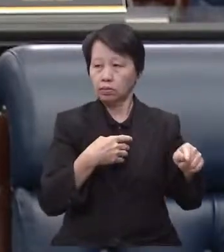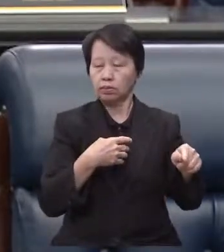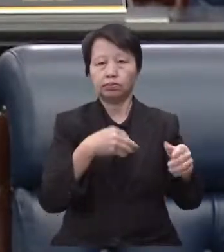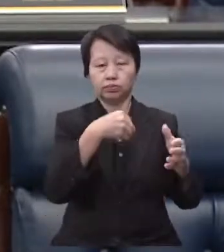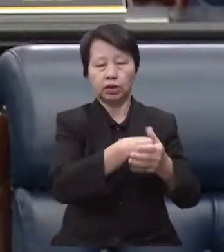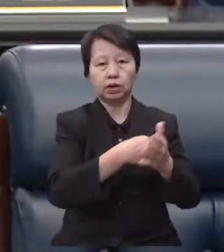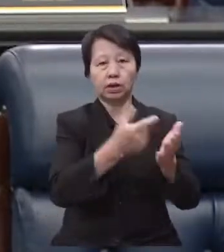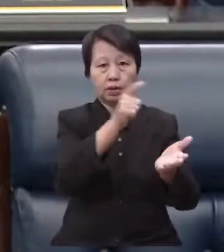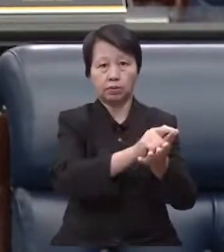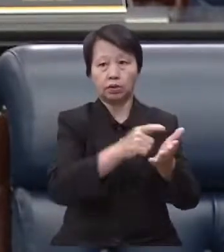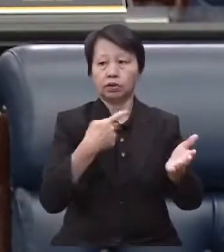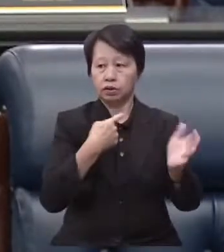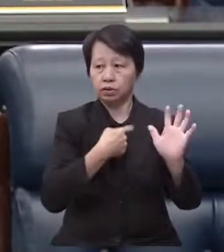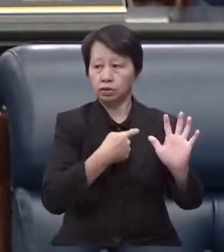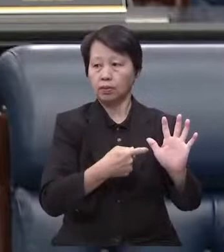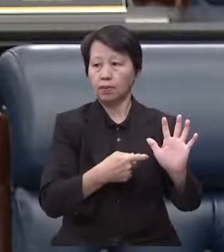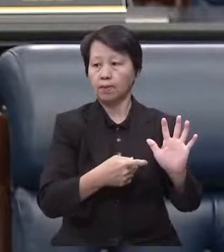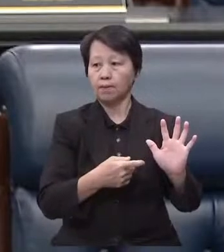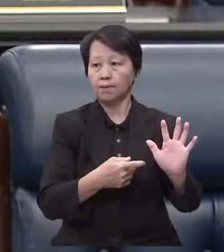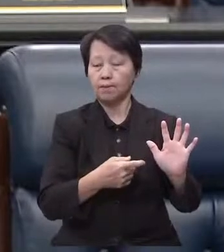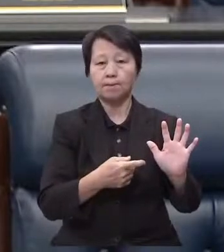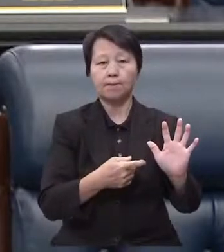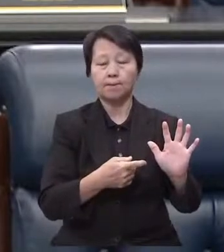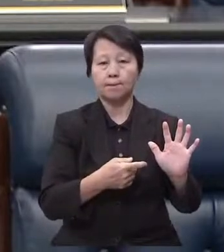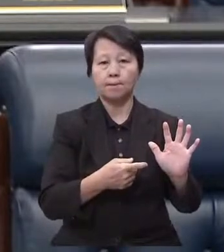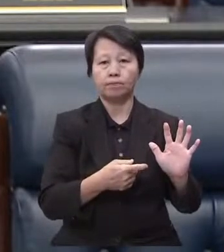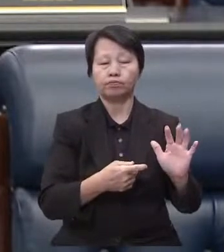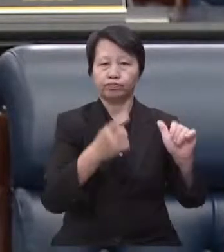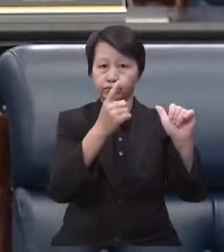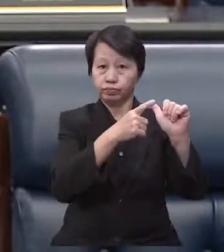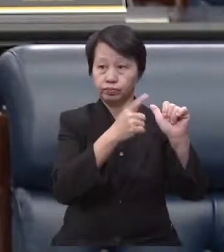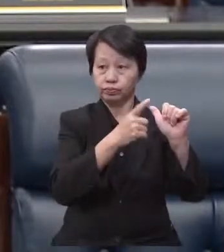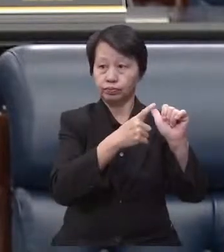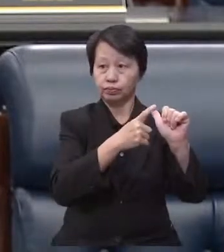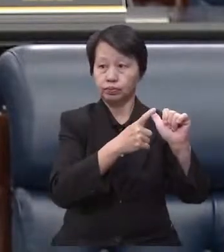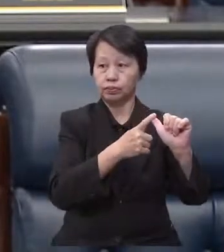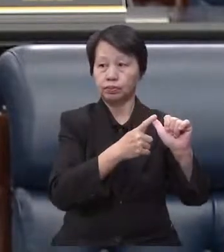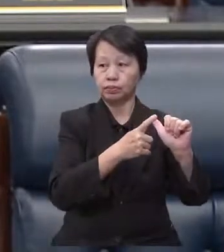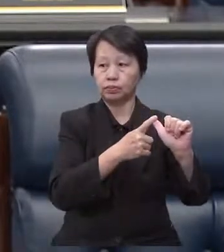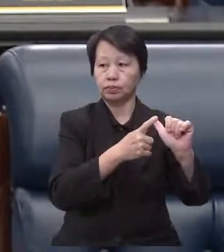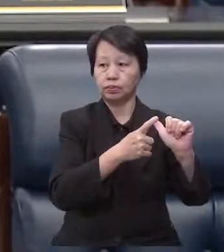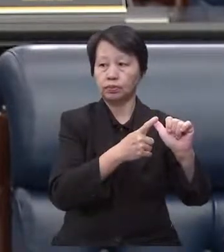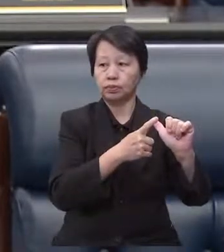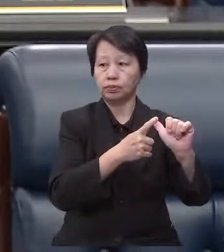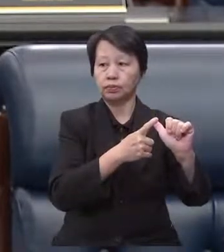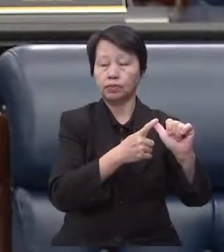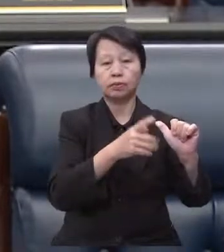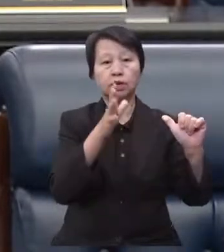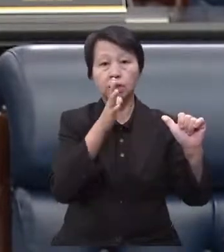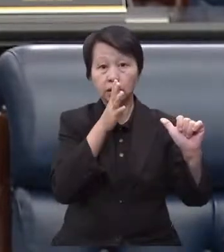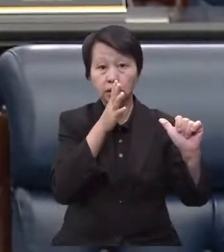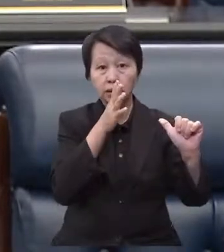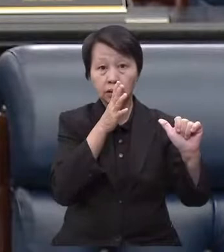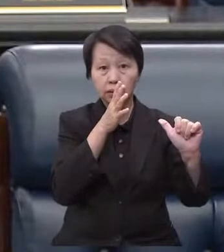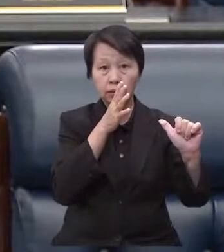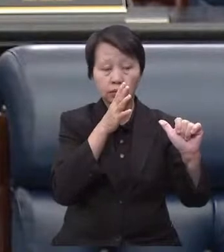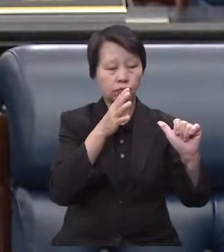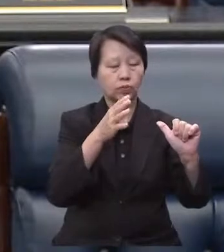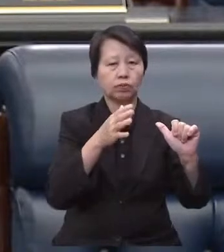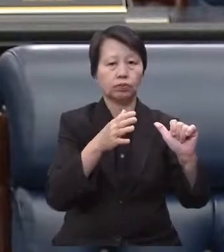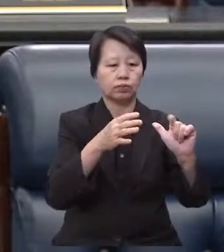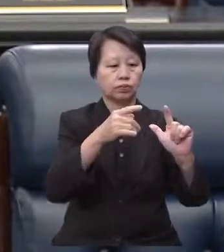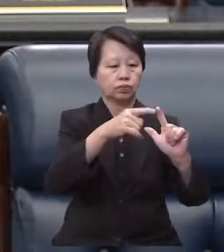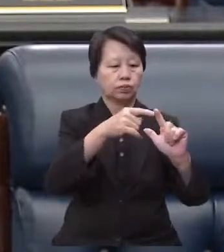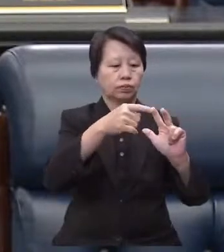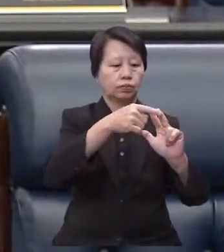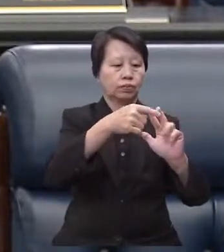laporan kita, iaitu pertama seorang ibu dengan 3 orang anak yang